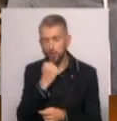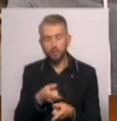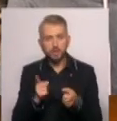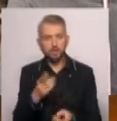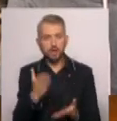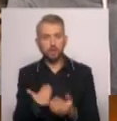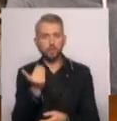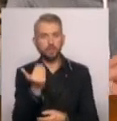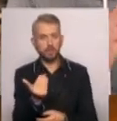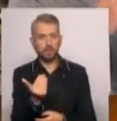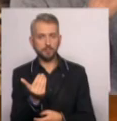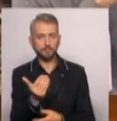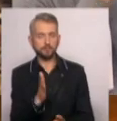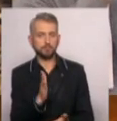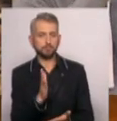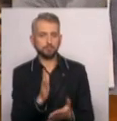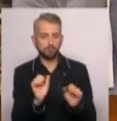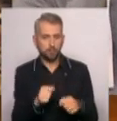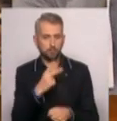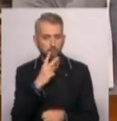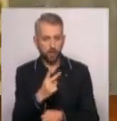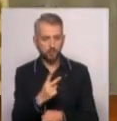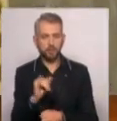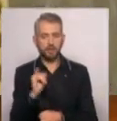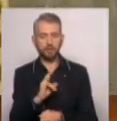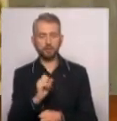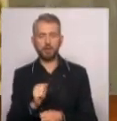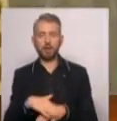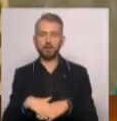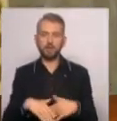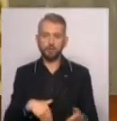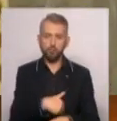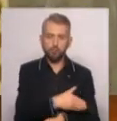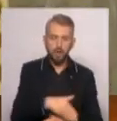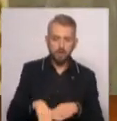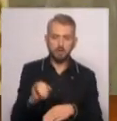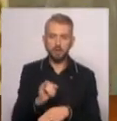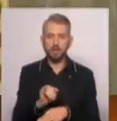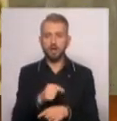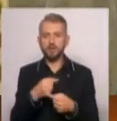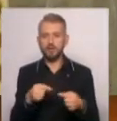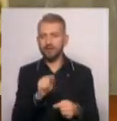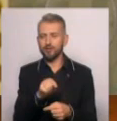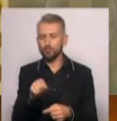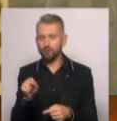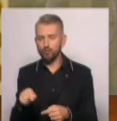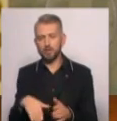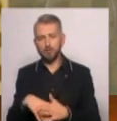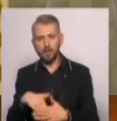якщо ви мали змогу побачити, вже і на лівому березі, і на декількох точках на правому